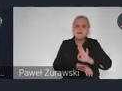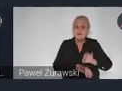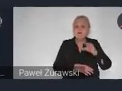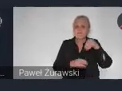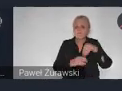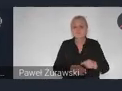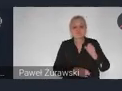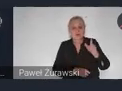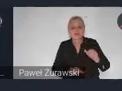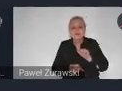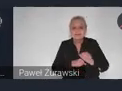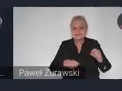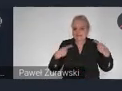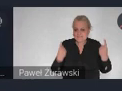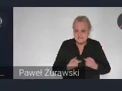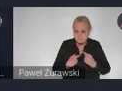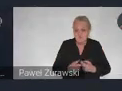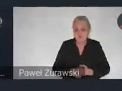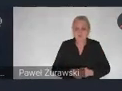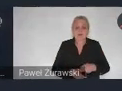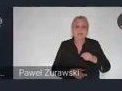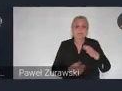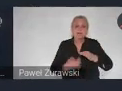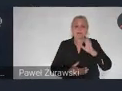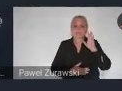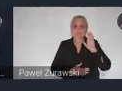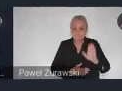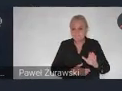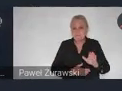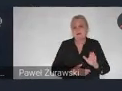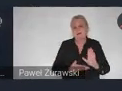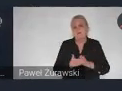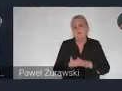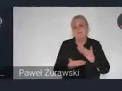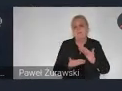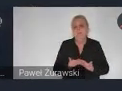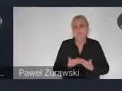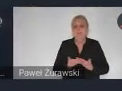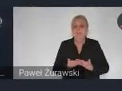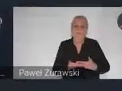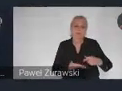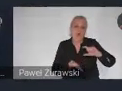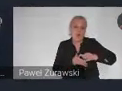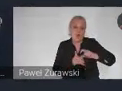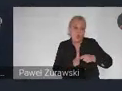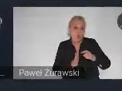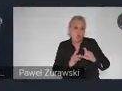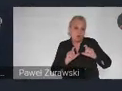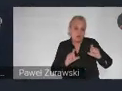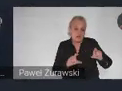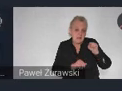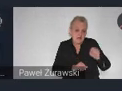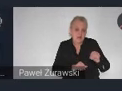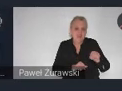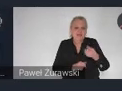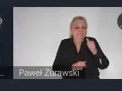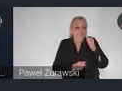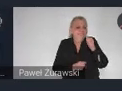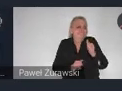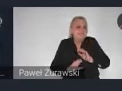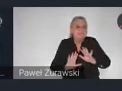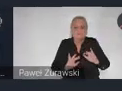Zdarzają się takie przypadki Gdzie dysponują państwo lokalem który nie może być w żaden